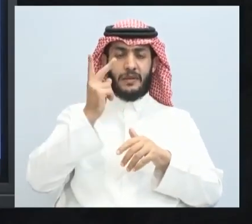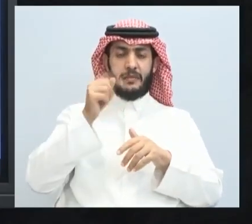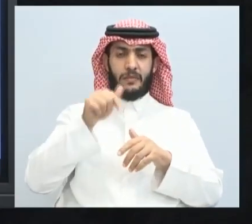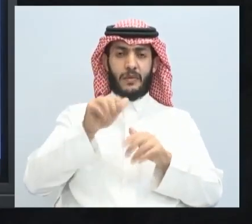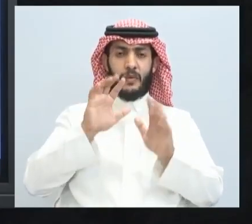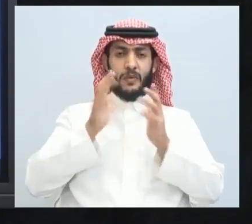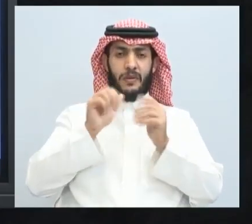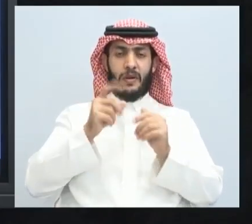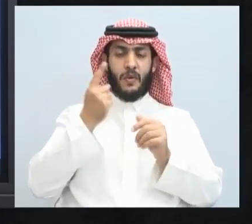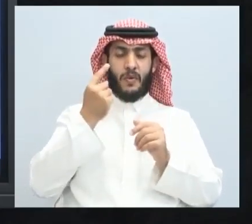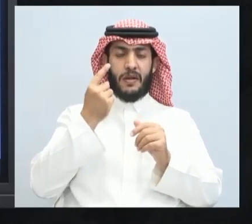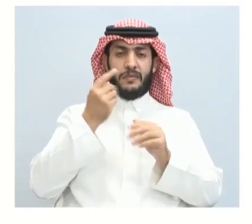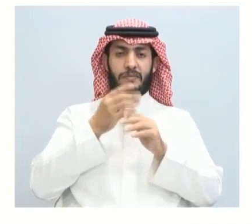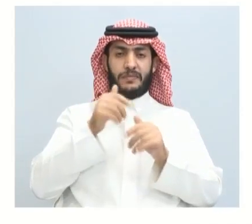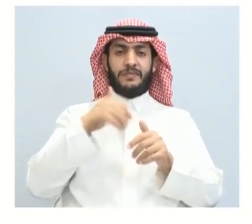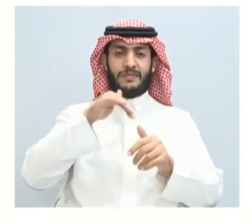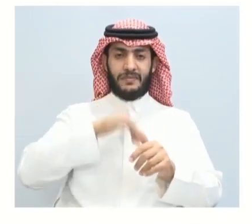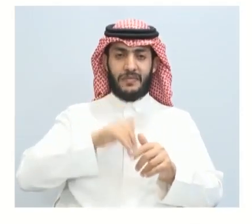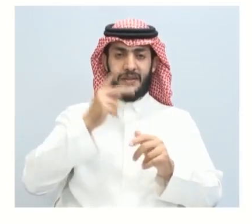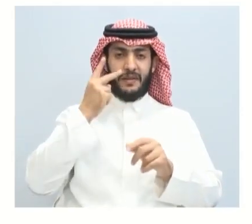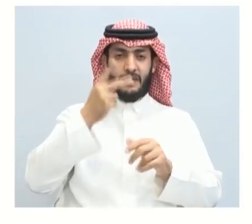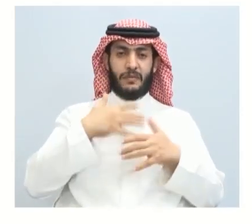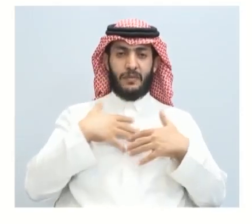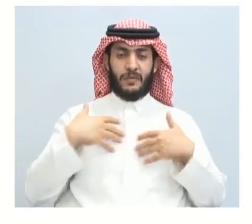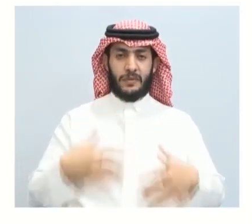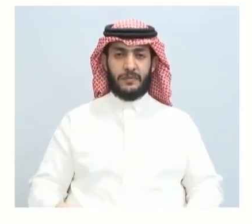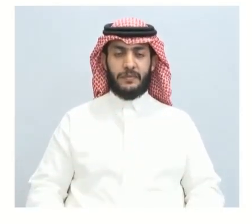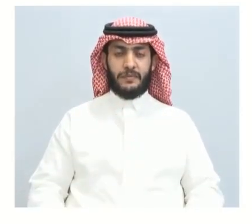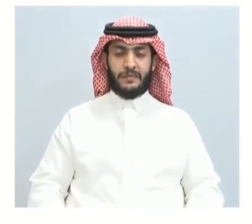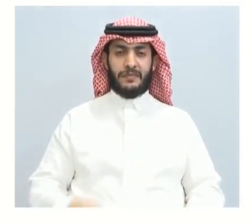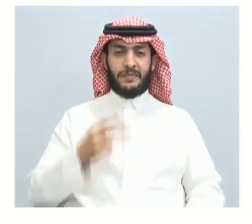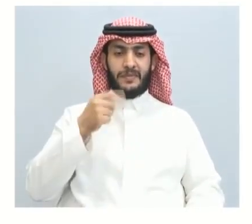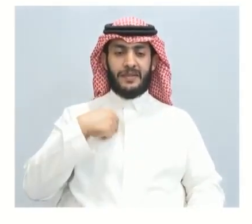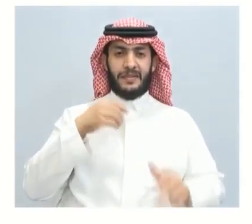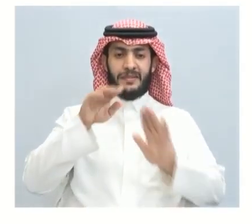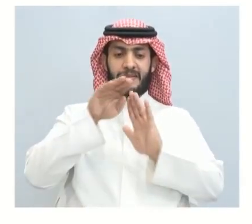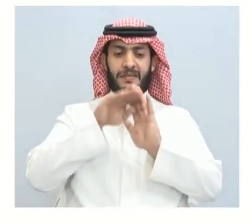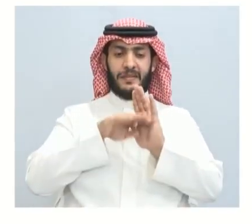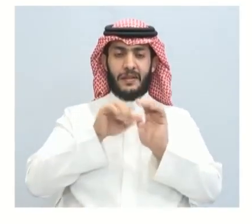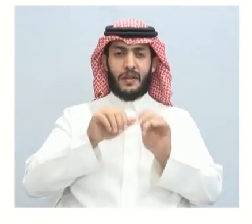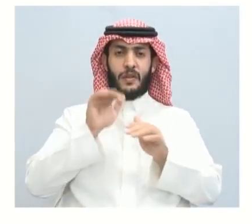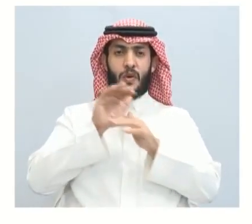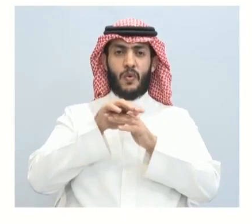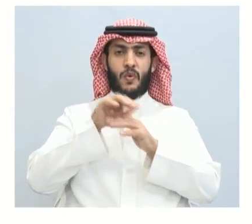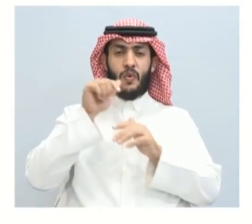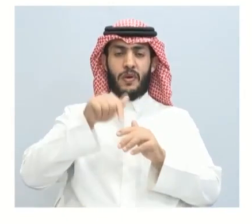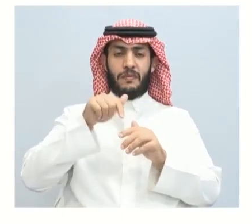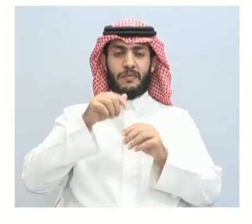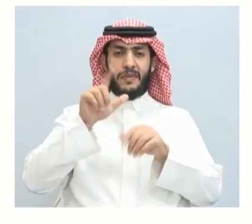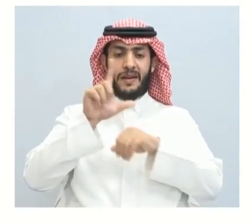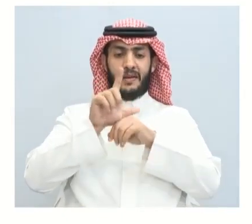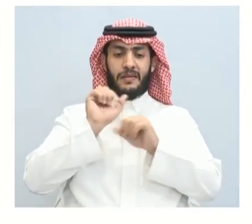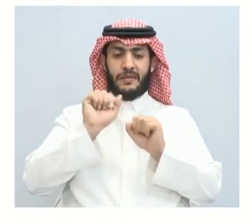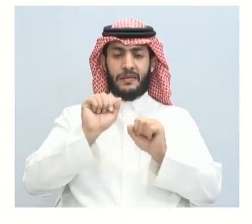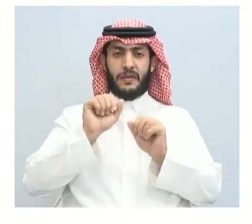من الوحده الاولى فنتمنى لكم متابعه طيبه دعونا نتعرف على في البدايه الدروس اللي نتكلم عنها بشكل رئيسي